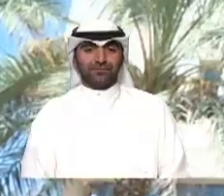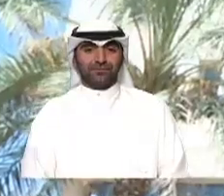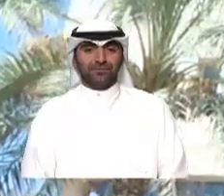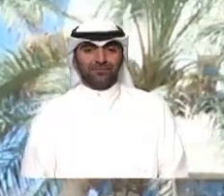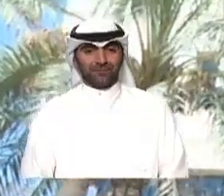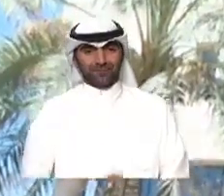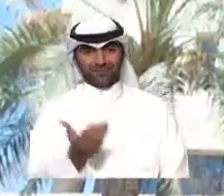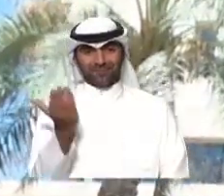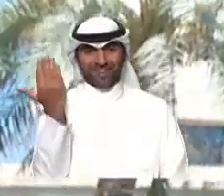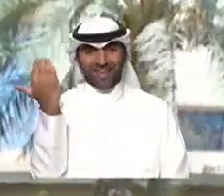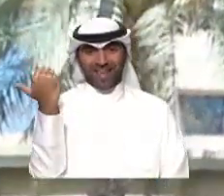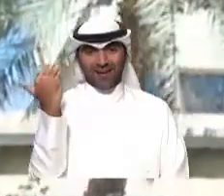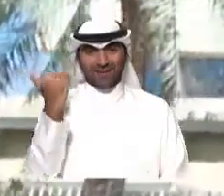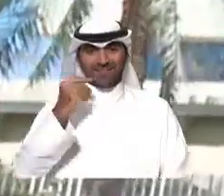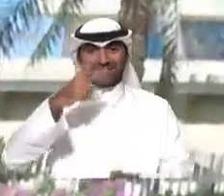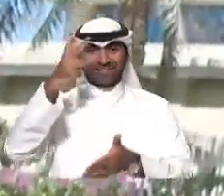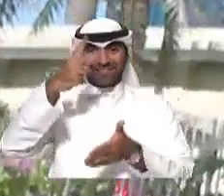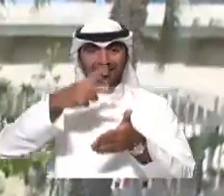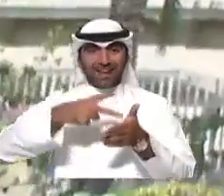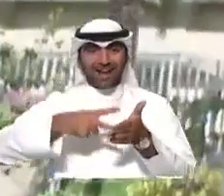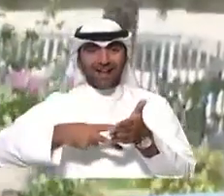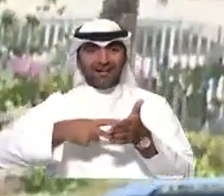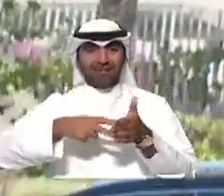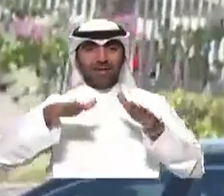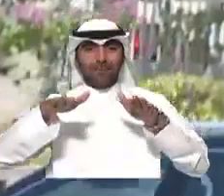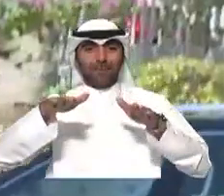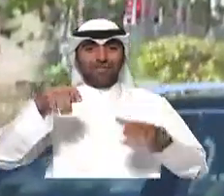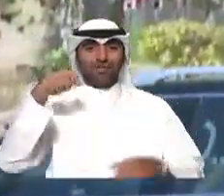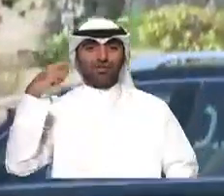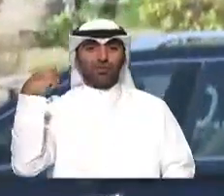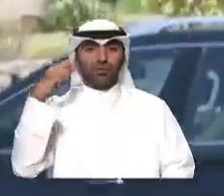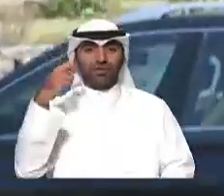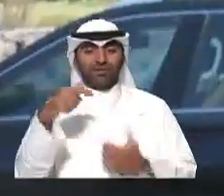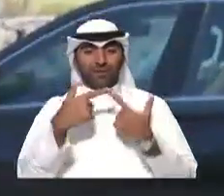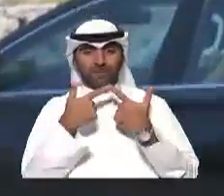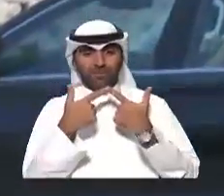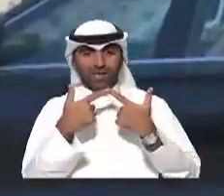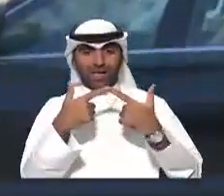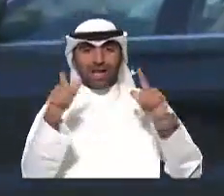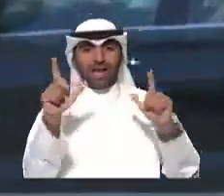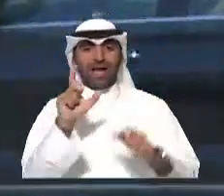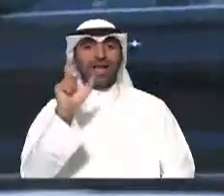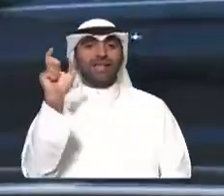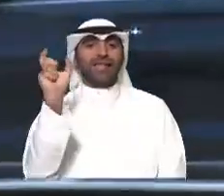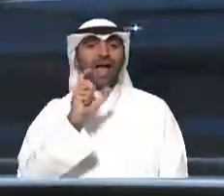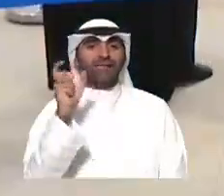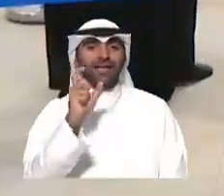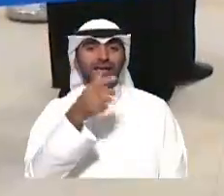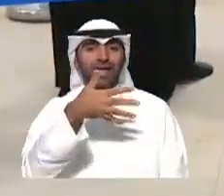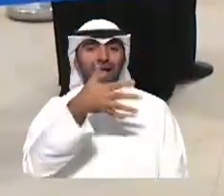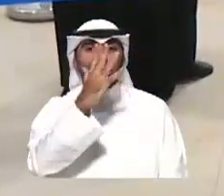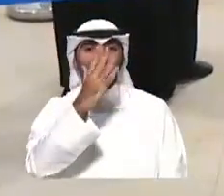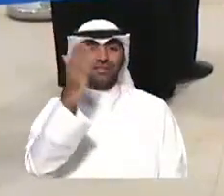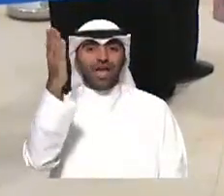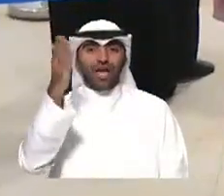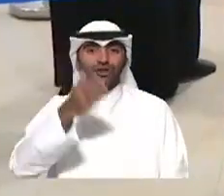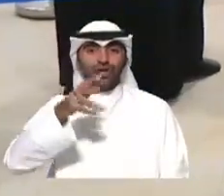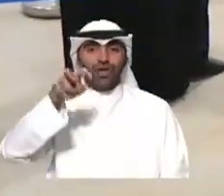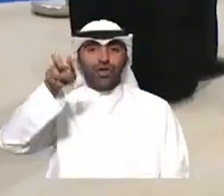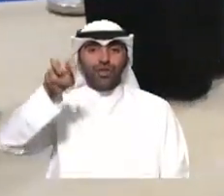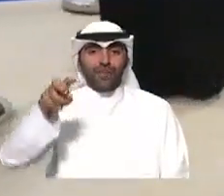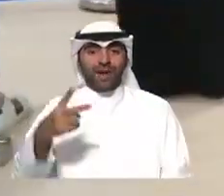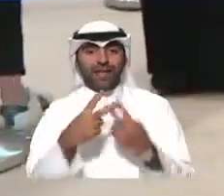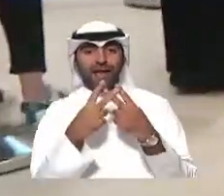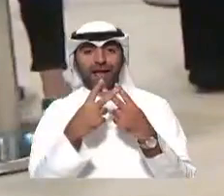هكذا كان المشهد في اليوم الأول للعودة الكاملة لقوة العمل في وزارات الدولة والجهات